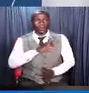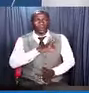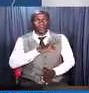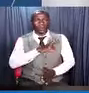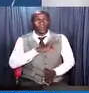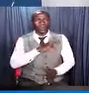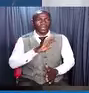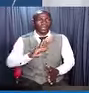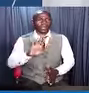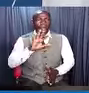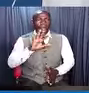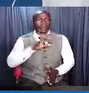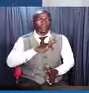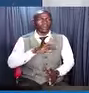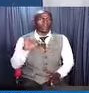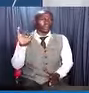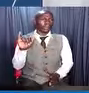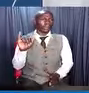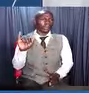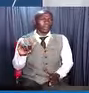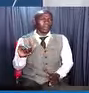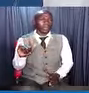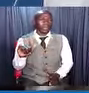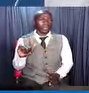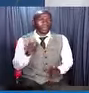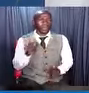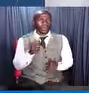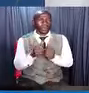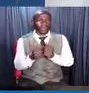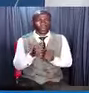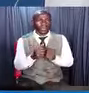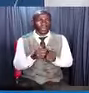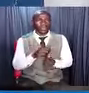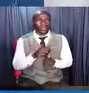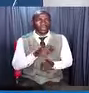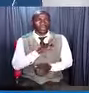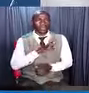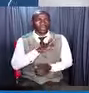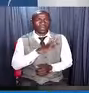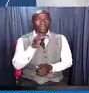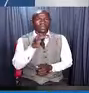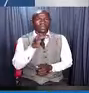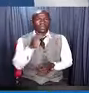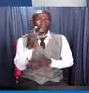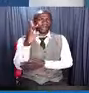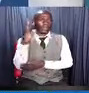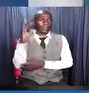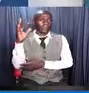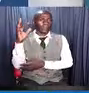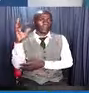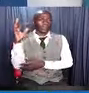ordained. Na matunda yenu yapate kukaa. And for your fruits to remain. Matunda gani sisi si miti? Si miti sisi. We are not